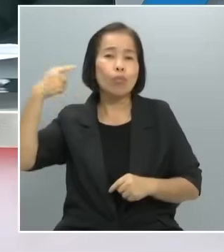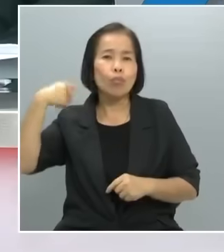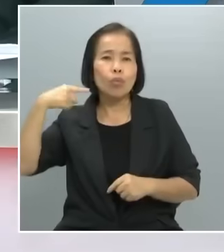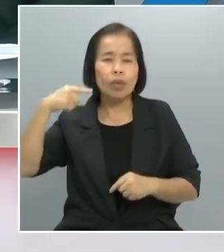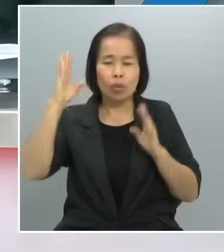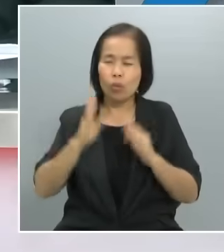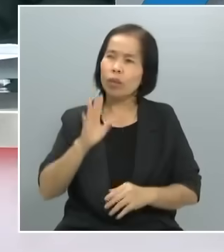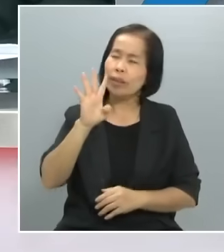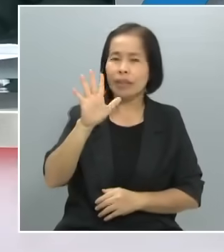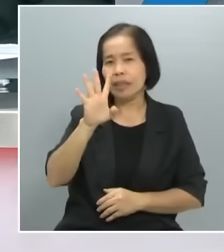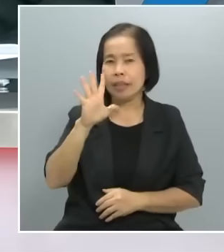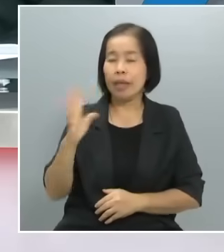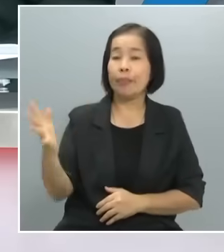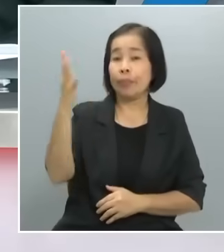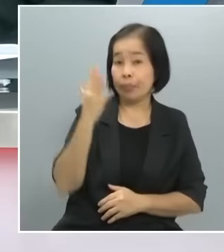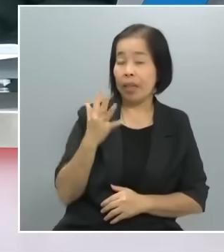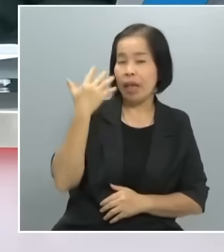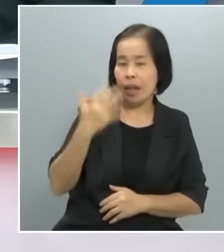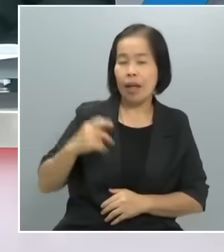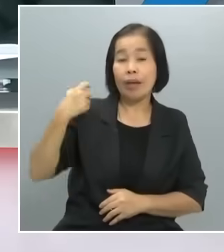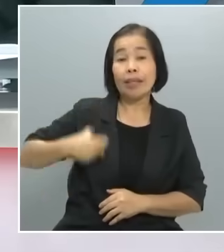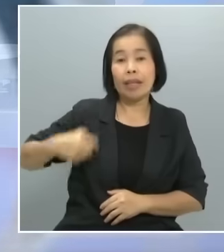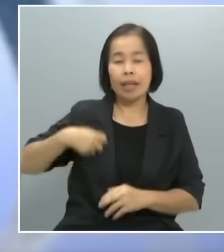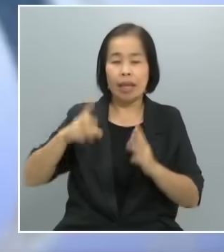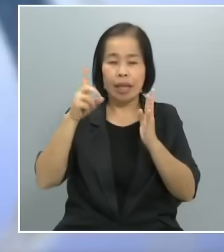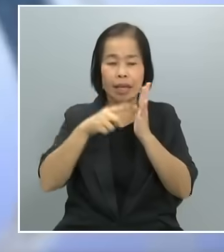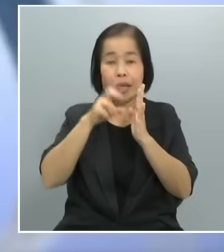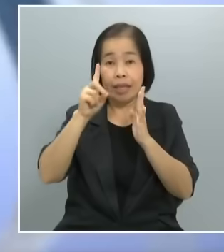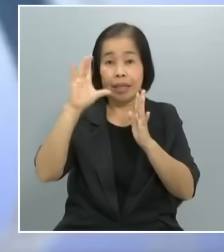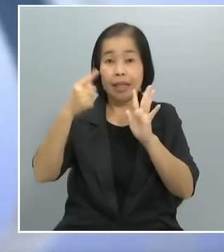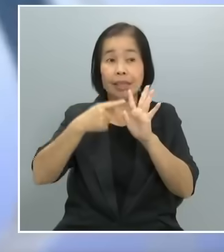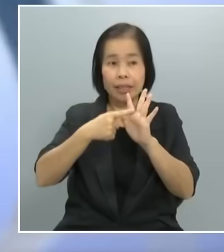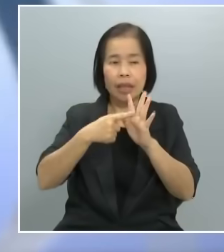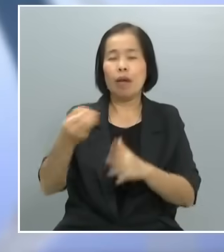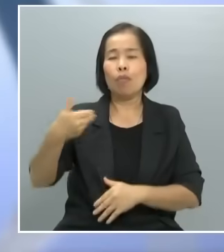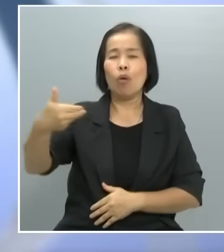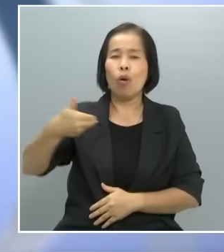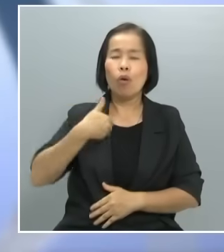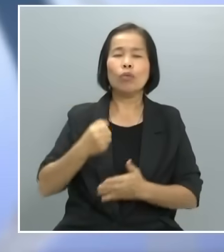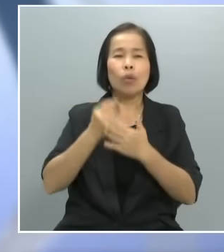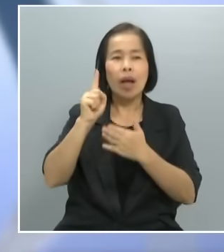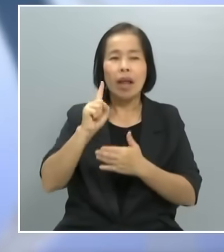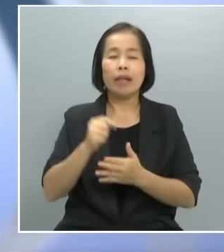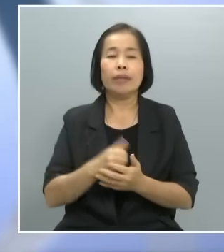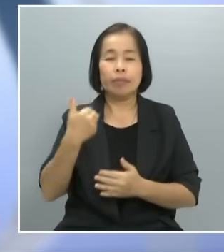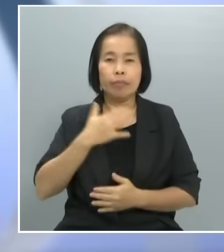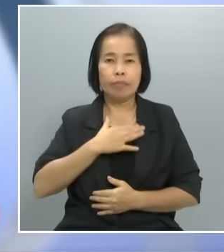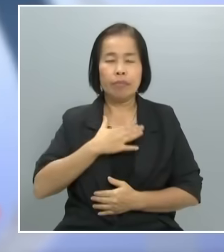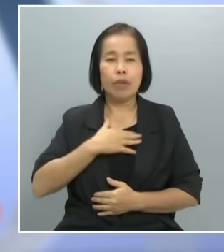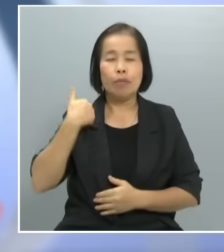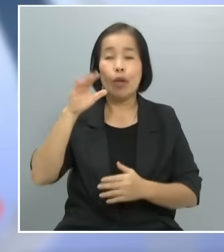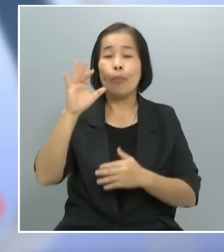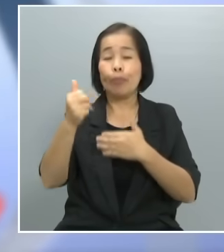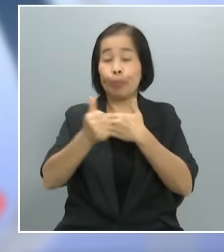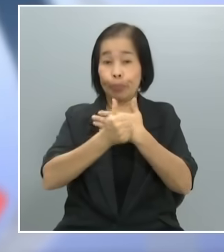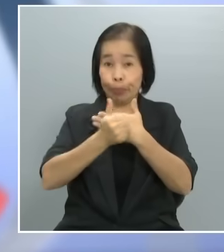4-5 คนนะฮะมากับทางทนายเดชากิติวิทยานันต์ก็คือมาร้องขอความเป็นธรรมแล้วครับบอกว่าตัวเธอเองเนี่ยไปโดนเพจนึงน